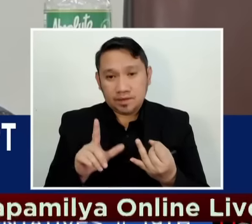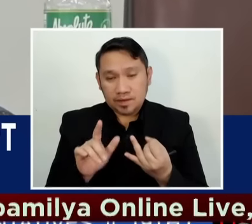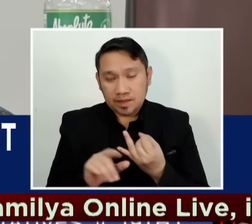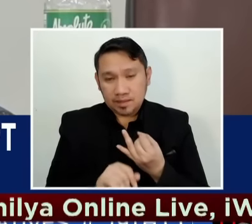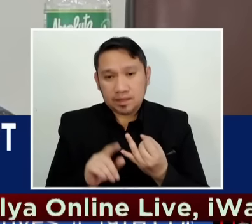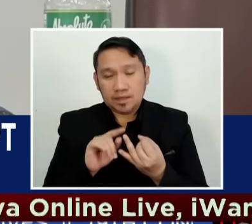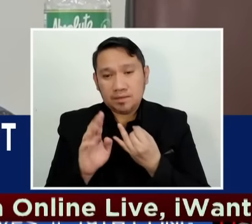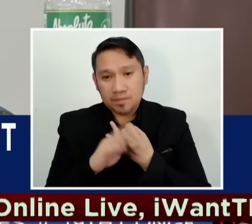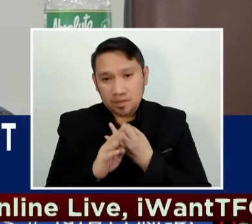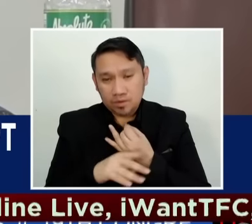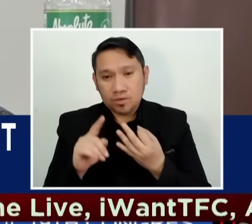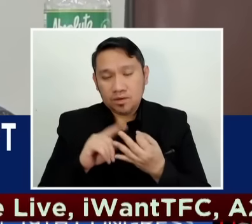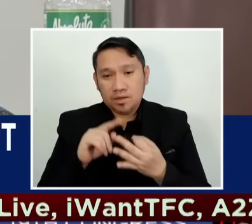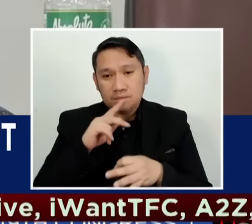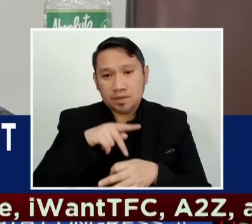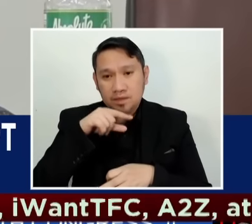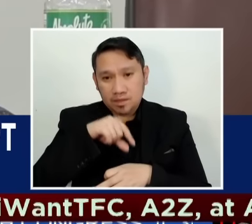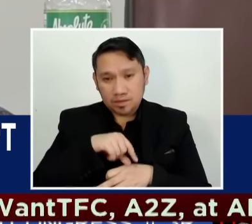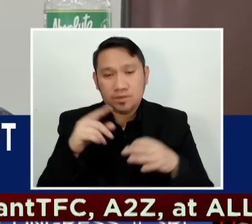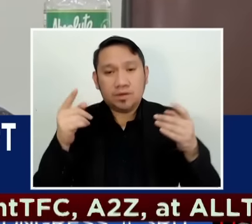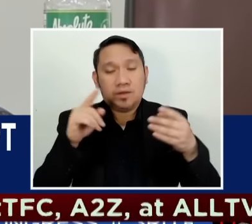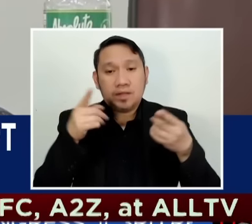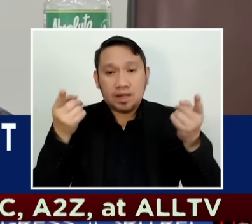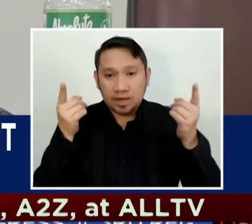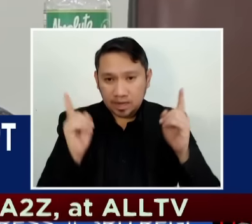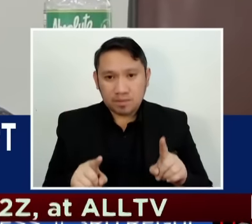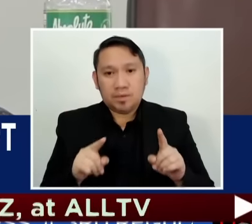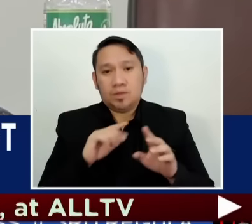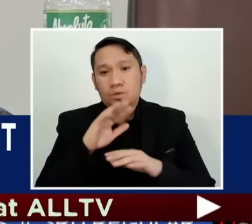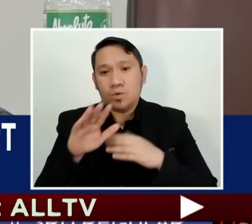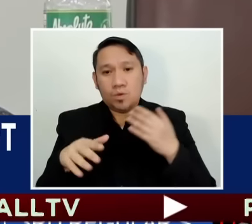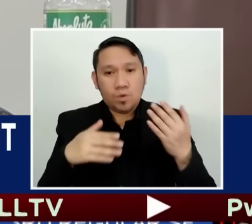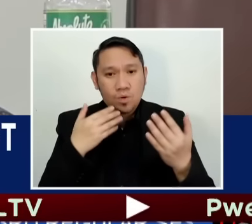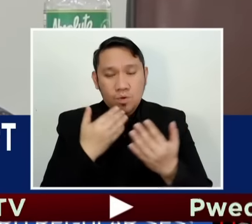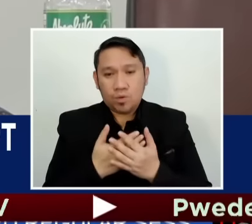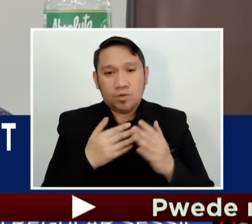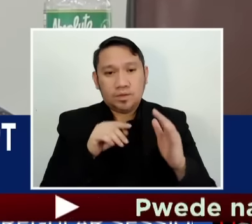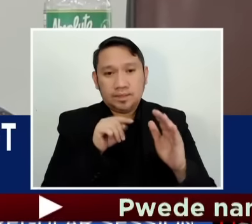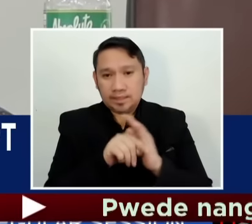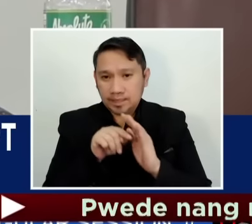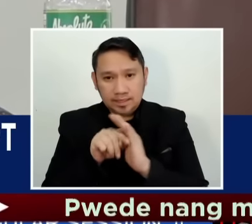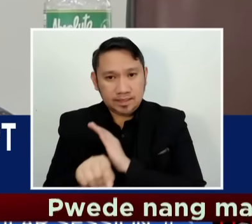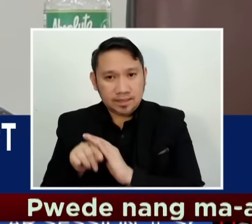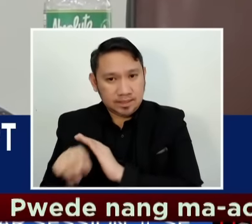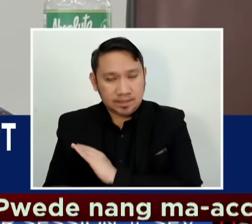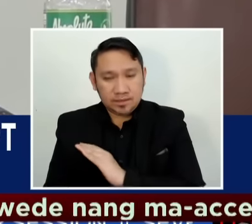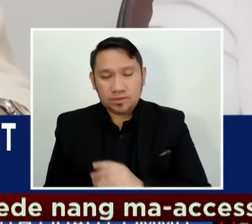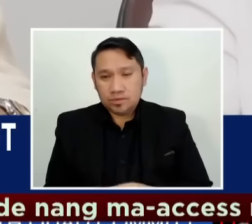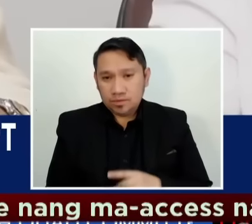sa Parañaque, nangyari lahat yung mga pagpapatay.